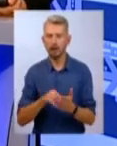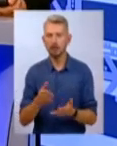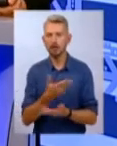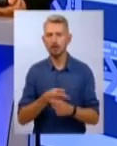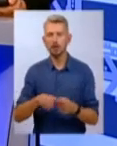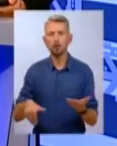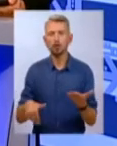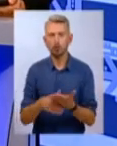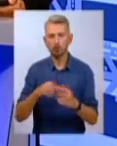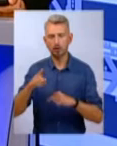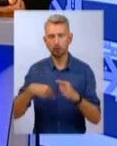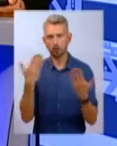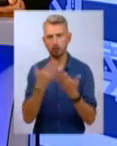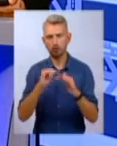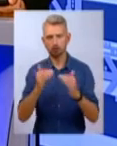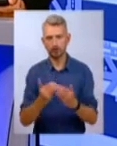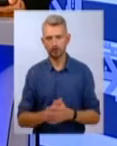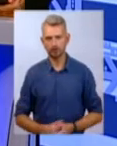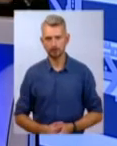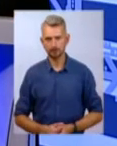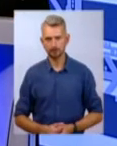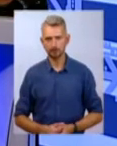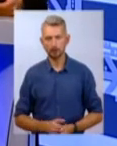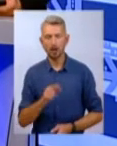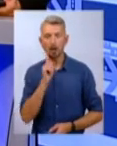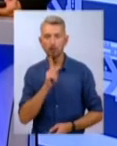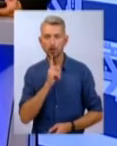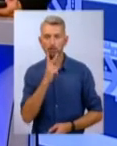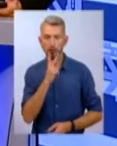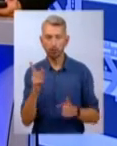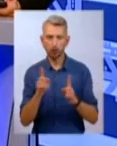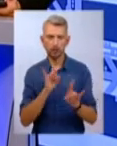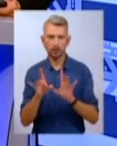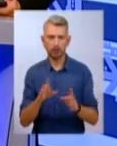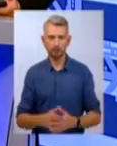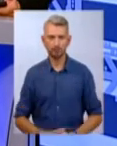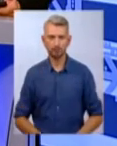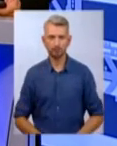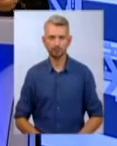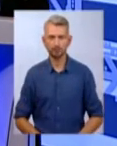це допоможе наступний сюжет. Ну, а поки що подивимось коротку рекламну паузу.